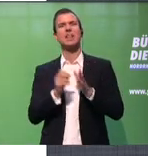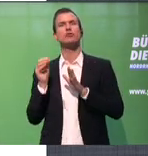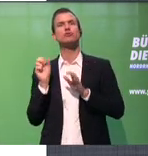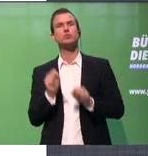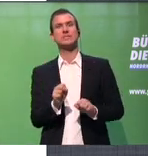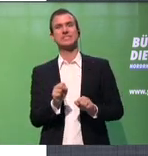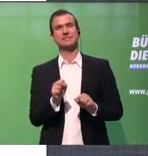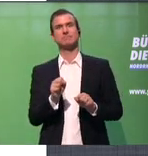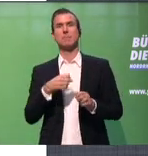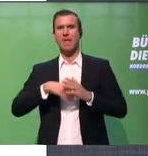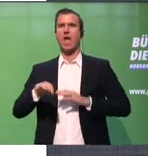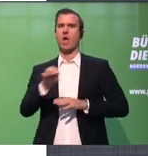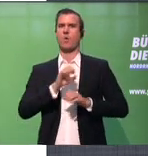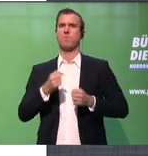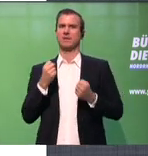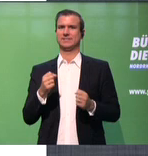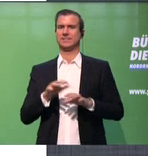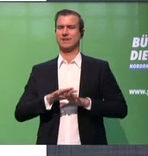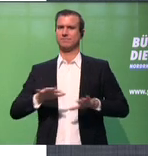in Europa.